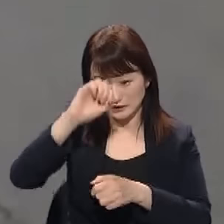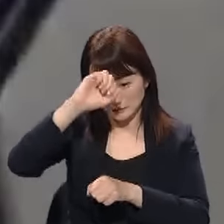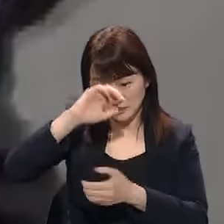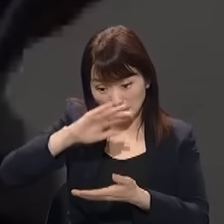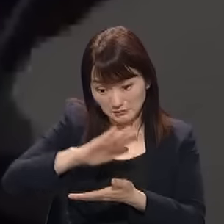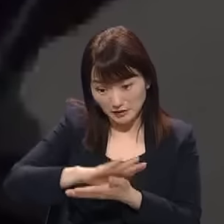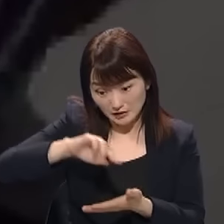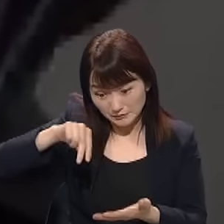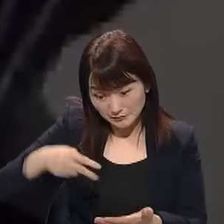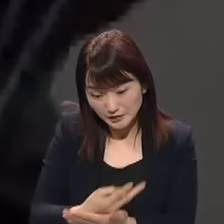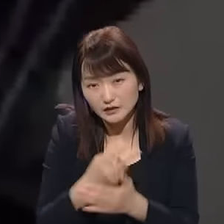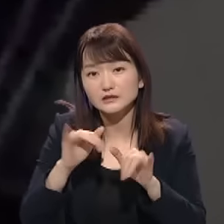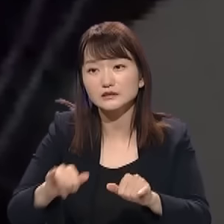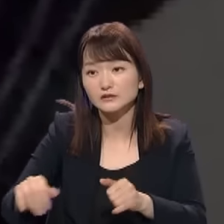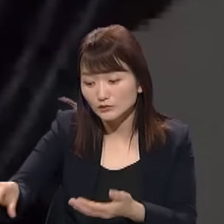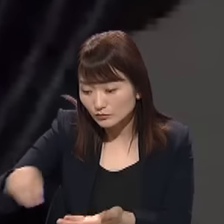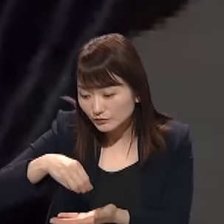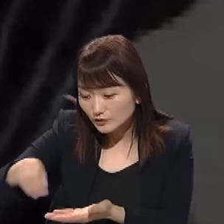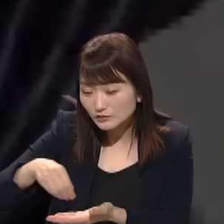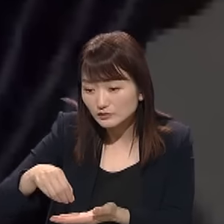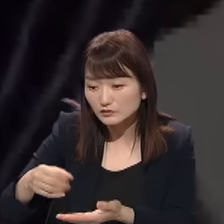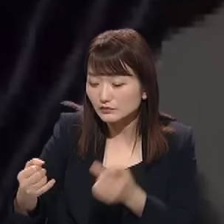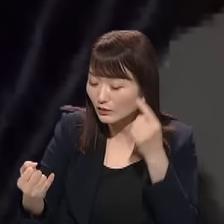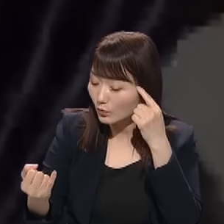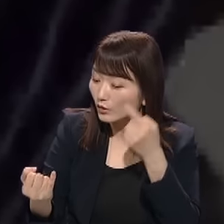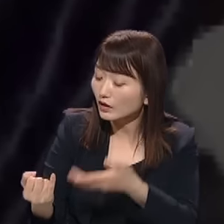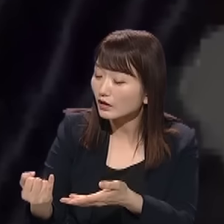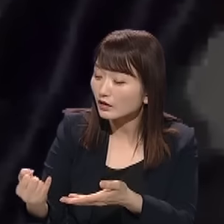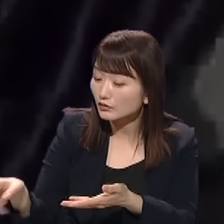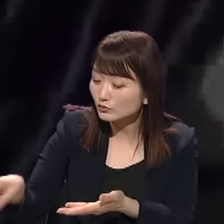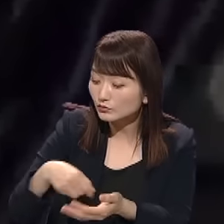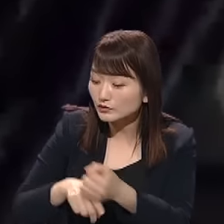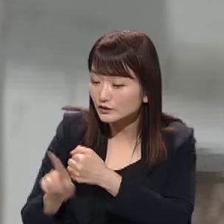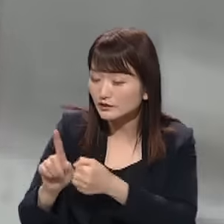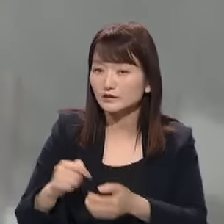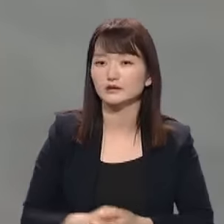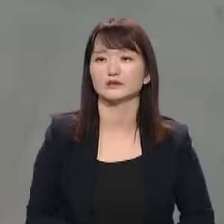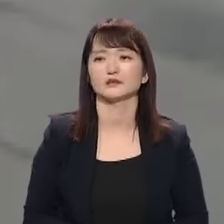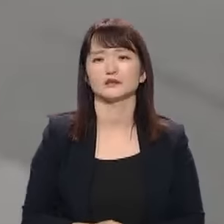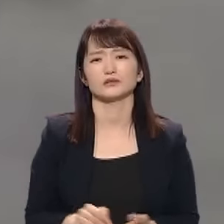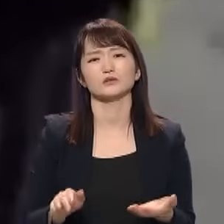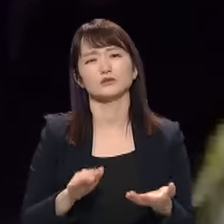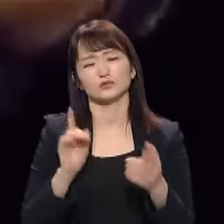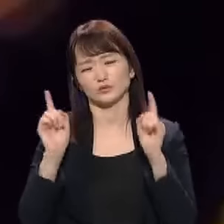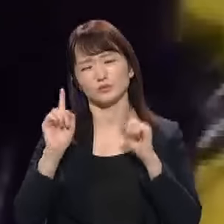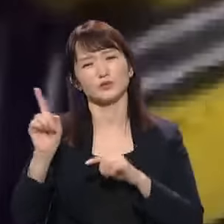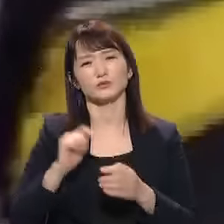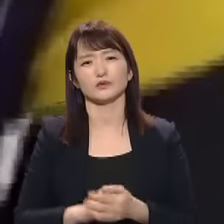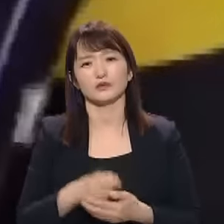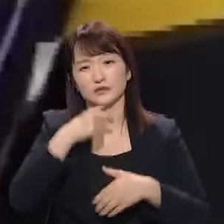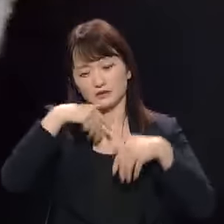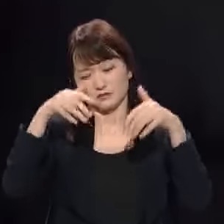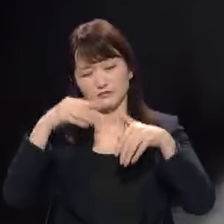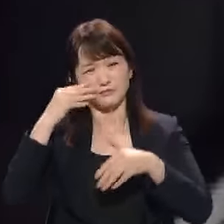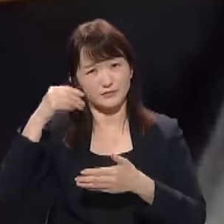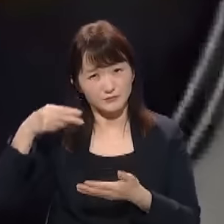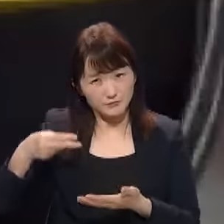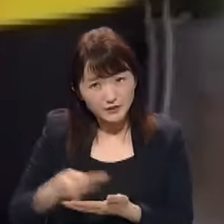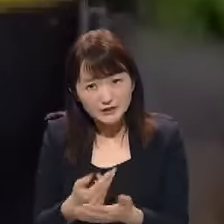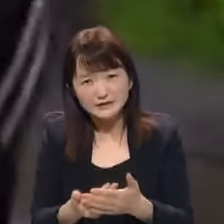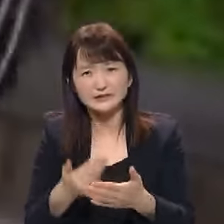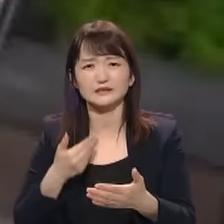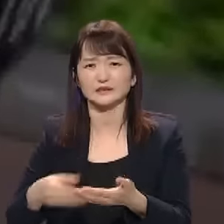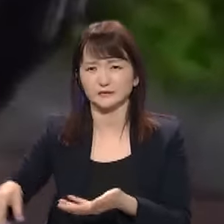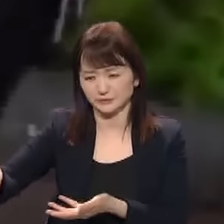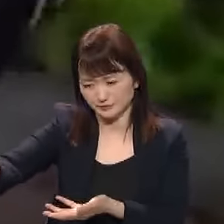줍고 있다 하셨대요. 아니 그걸 왜 아주머니가 하세요? 묻자 에이 놀면 뭐해요. 비 오면 더 미끄러우니까 그 전에